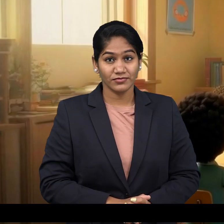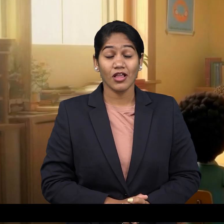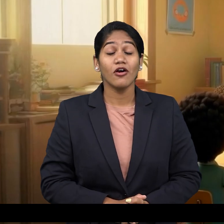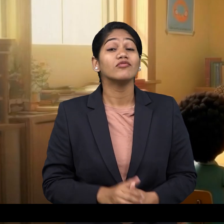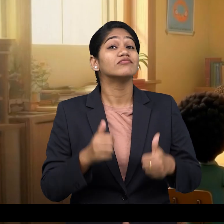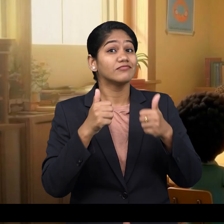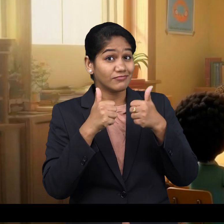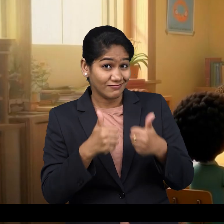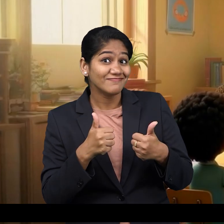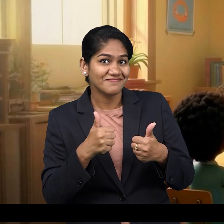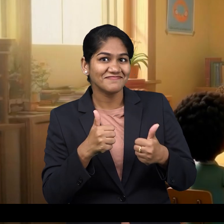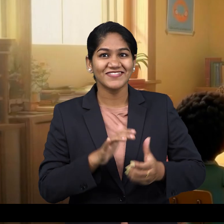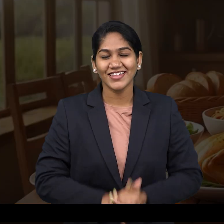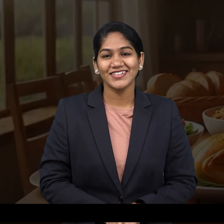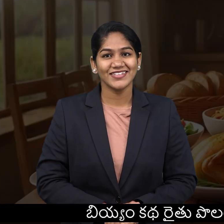మంచిది.